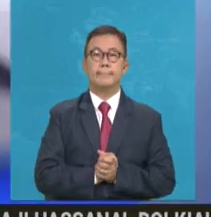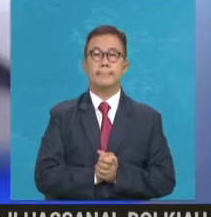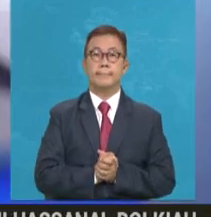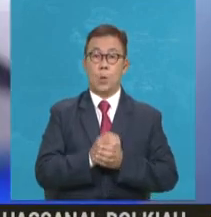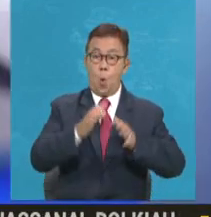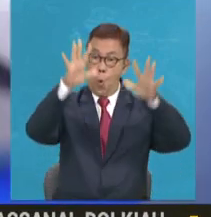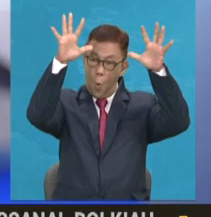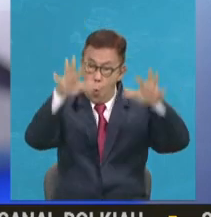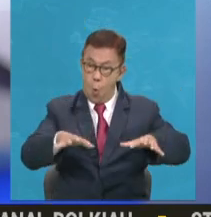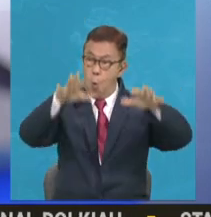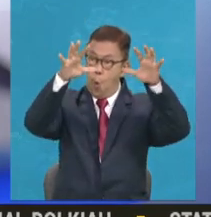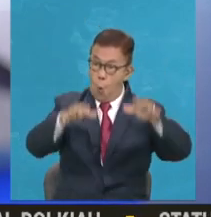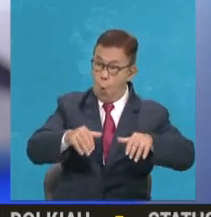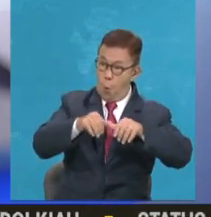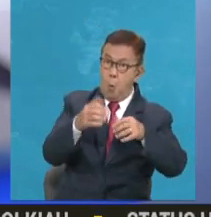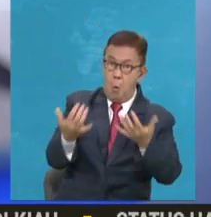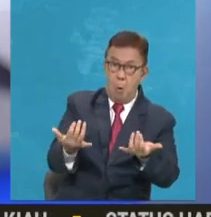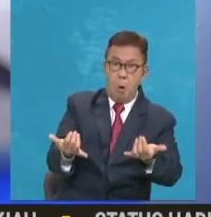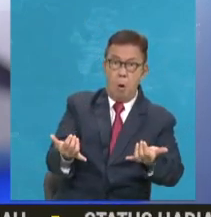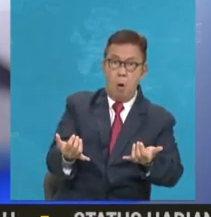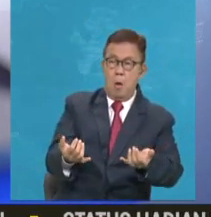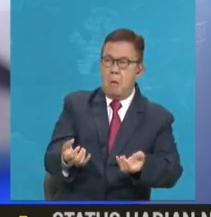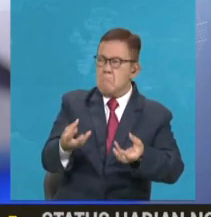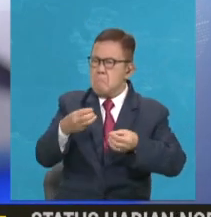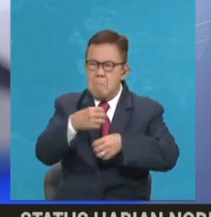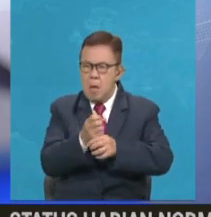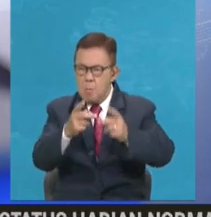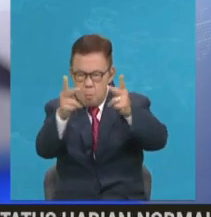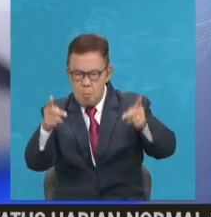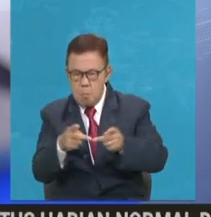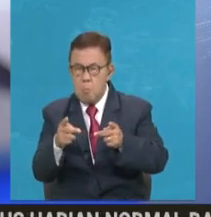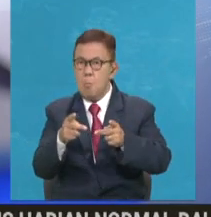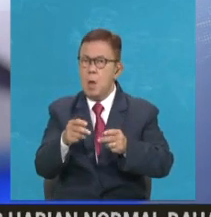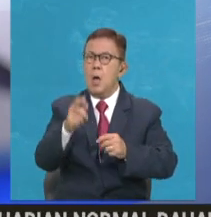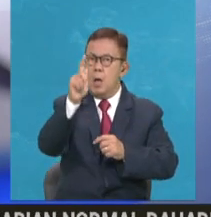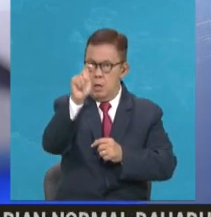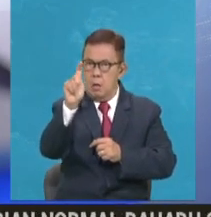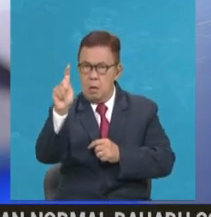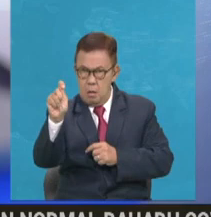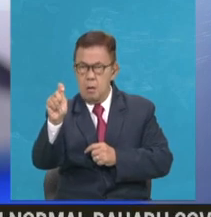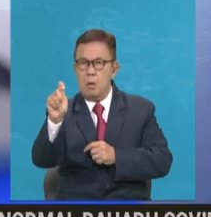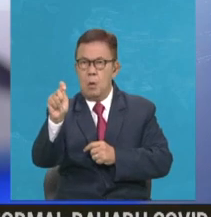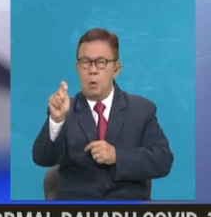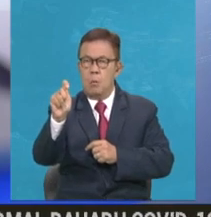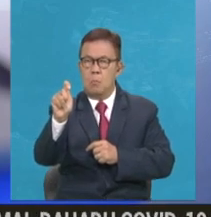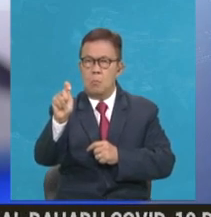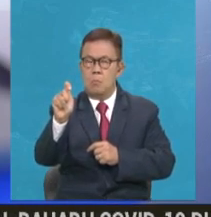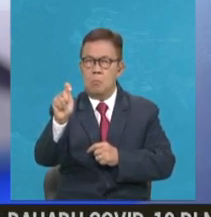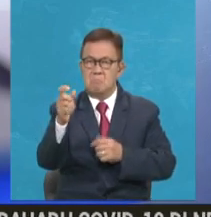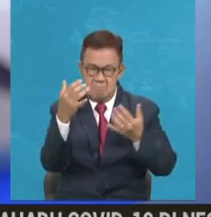hujan lebat berterusan baru-baru ini menyebabkan beberapa kawasan pedalaman di daerah tutong di Landa banjir